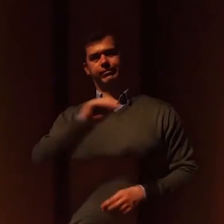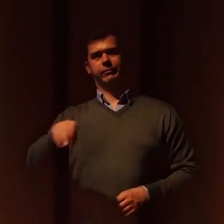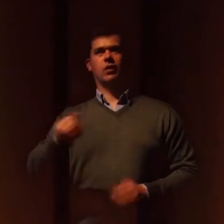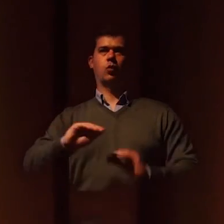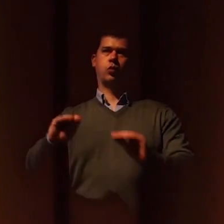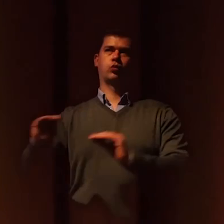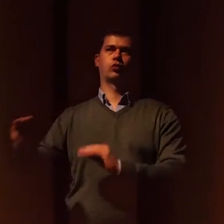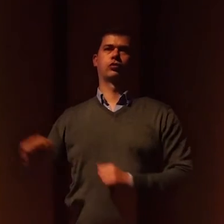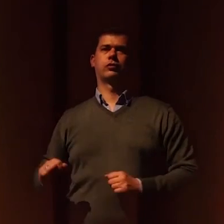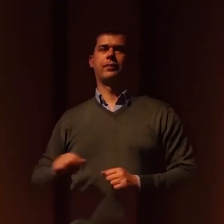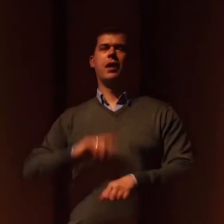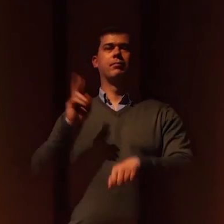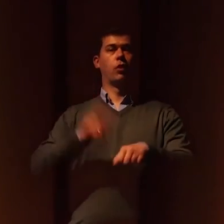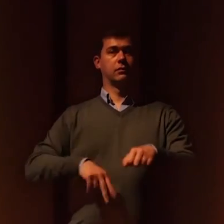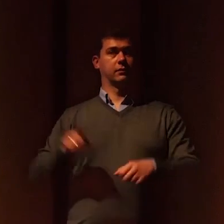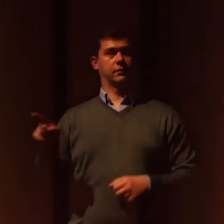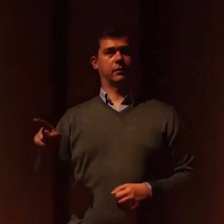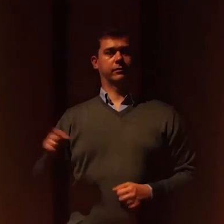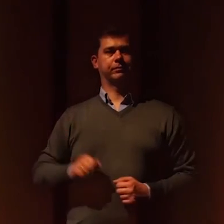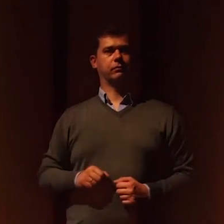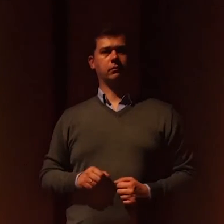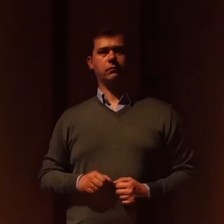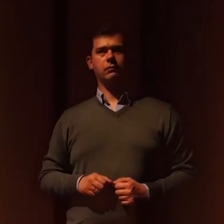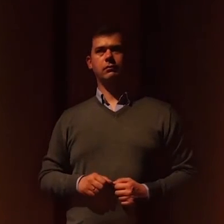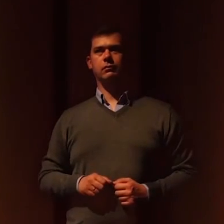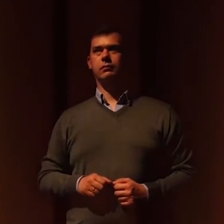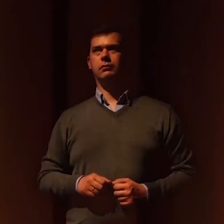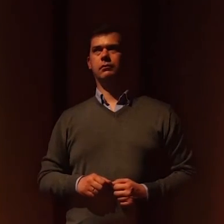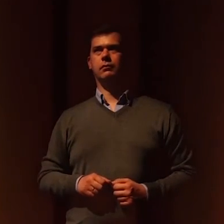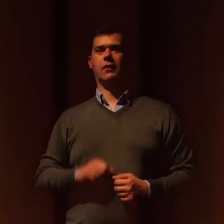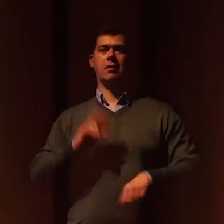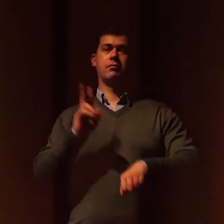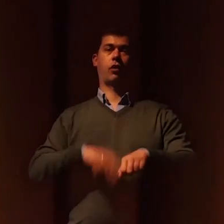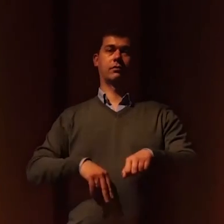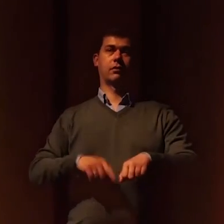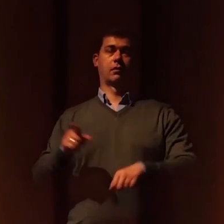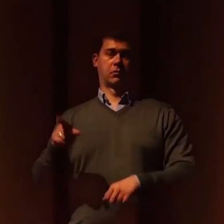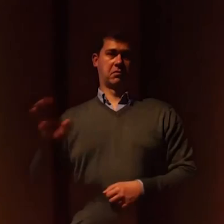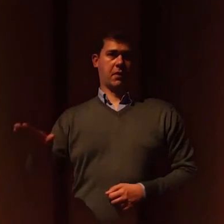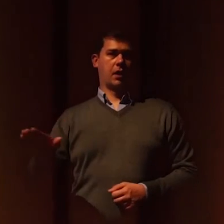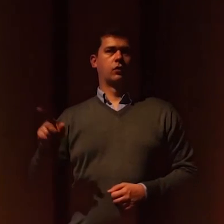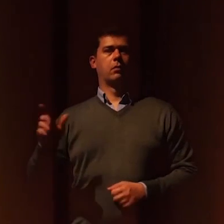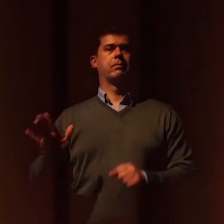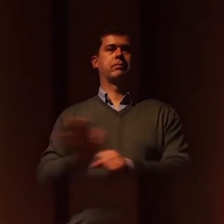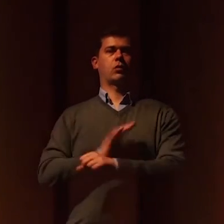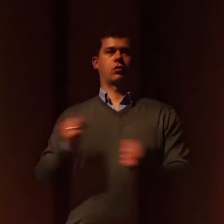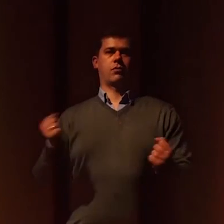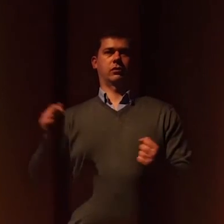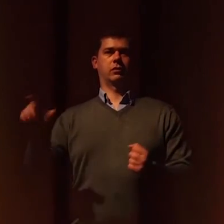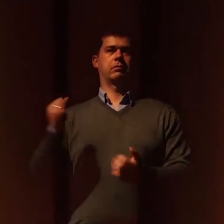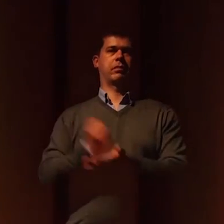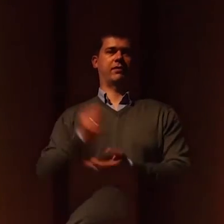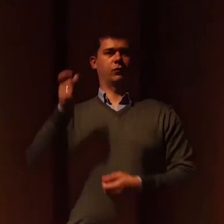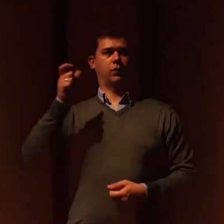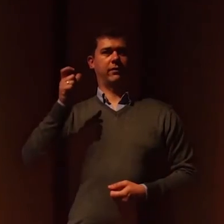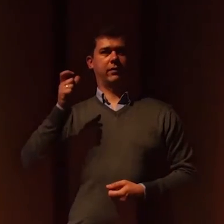czynienia policja ma Mam nadzieję że ciągle jeszcze ma pełnomocników do spraw Praw Człowieka i